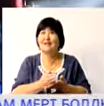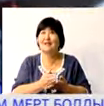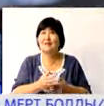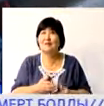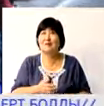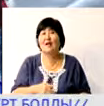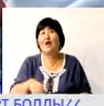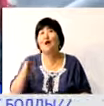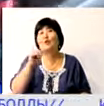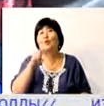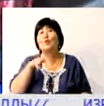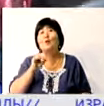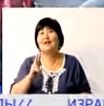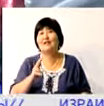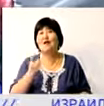Туған